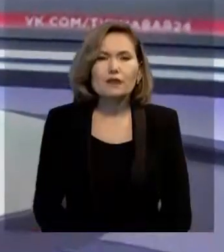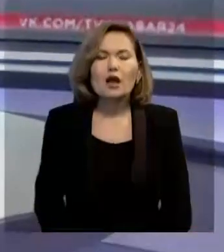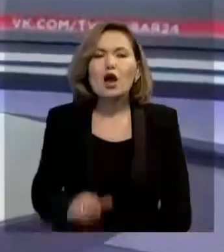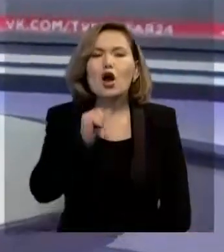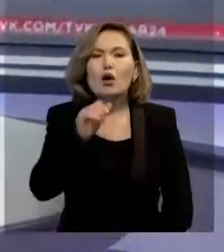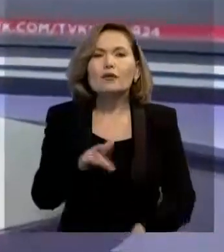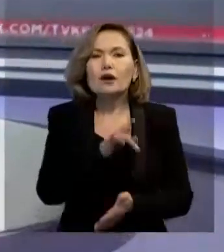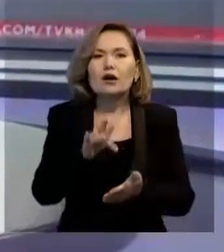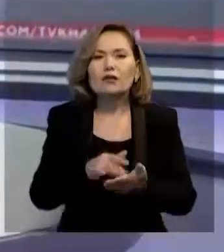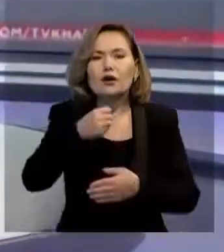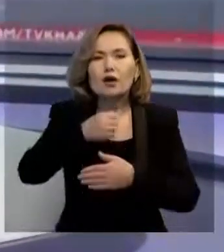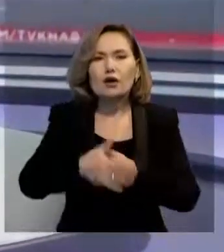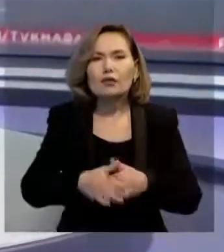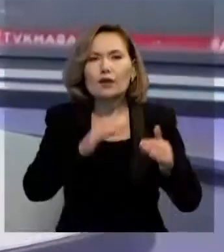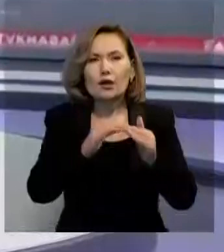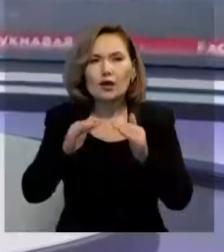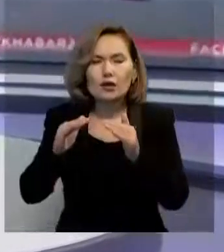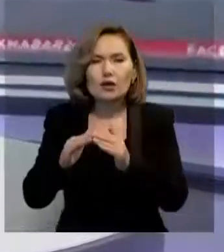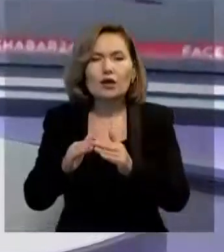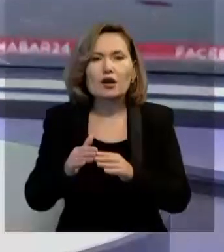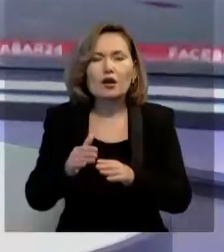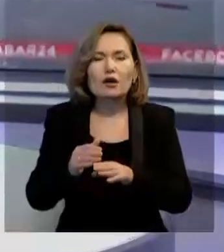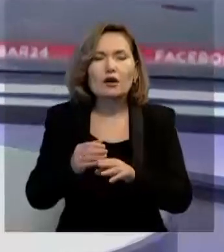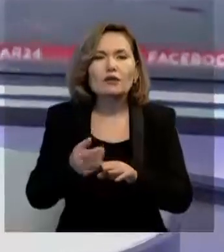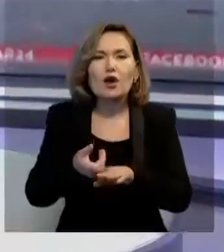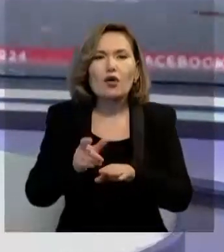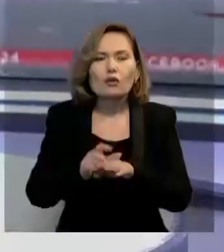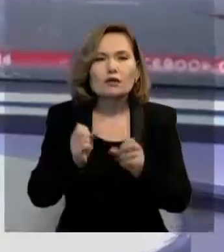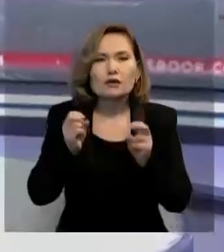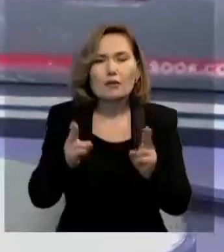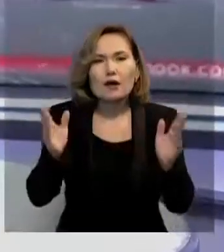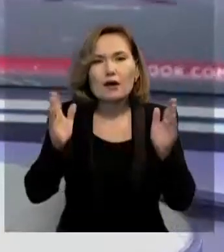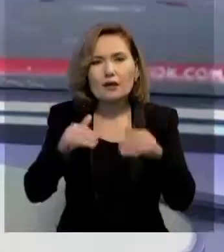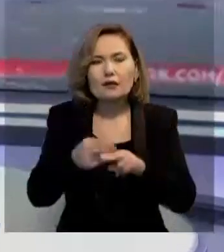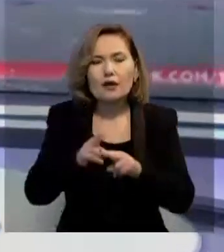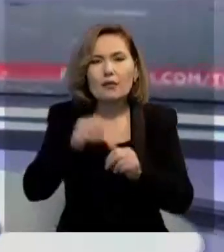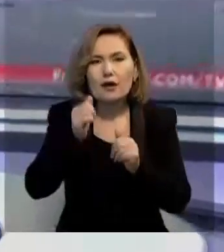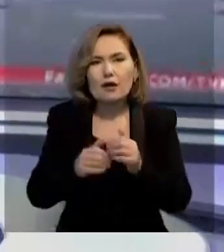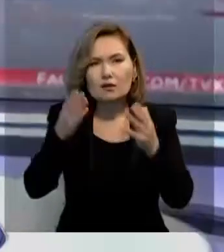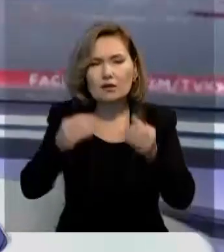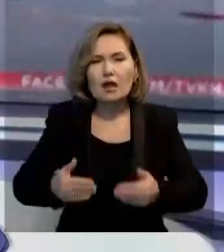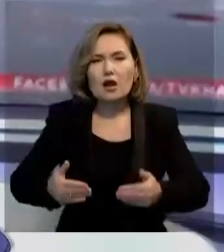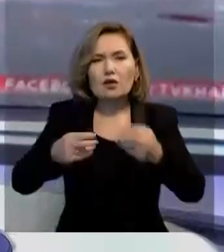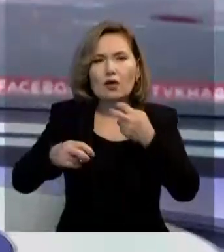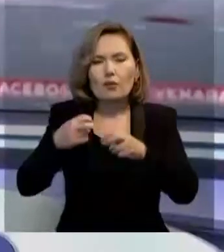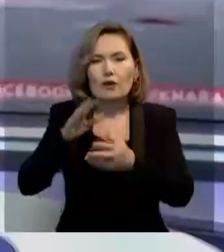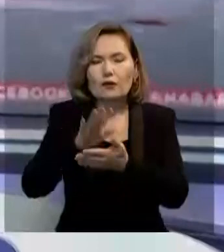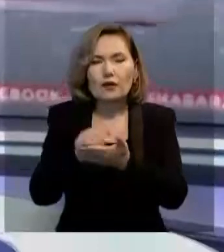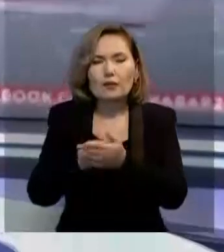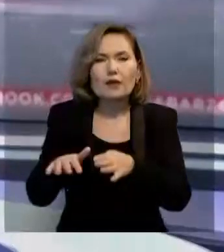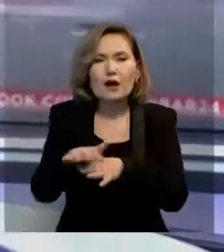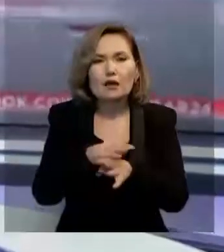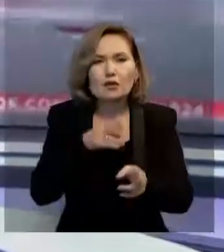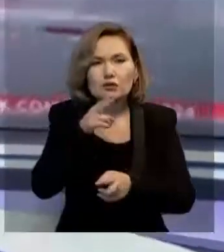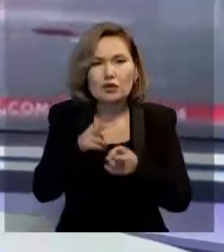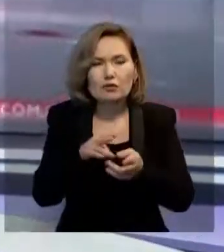Қостанай қаласының орталығында көп қабатты үй құлап кетуі мүмкін. Жертөледегі тіреуші қабырға жарылып, күннен күнге үгітіліп жатыр. Тұрғындар жан жаққа